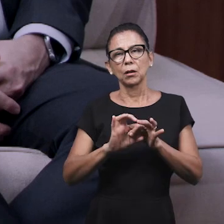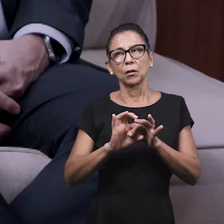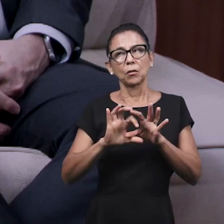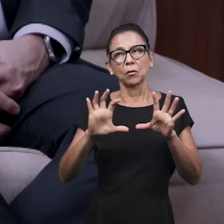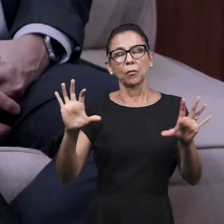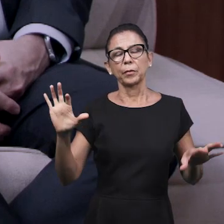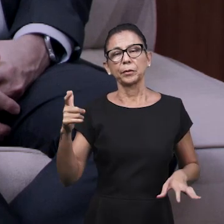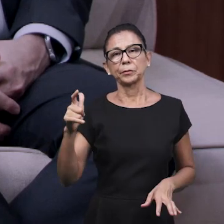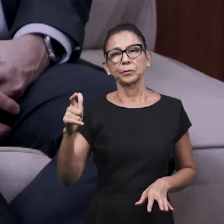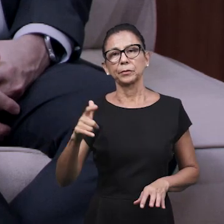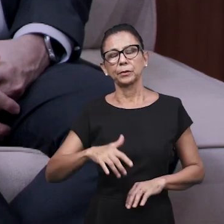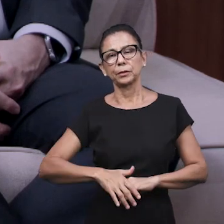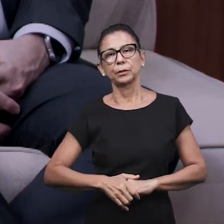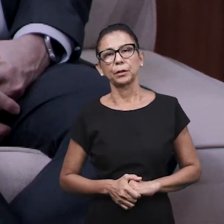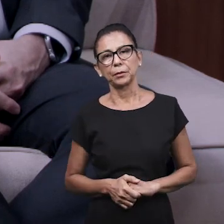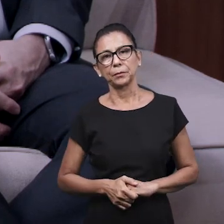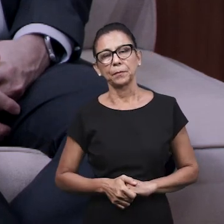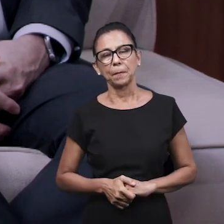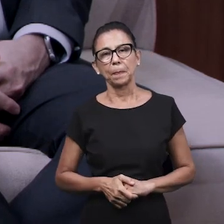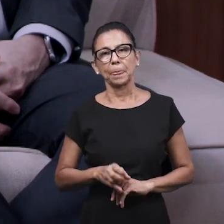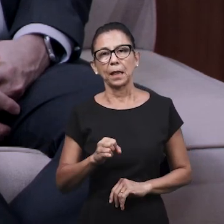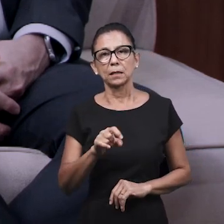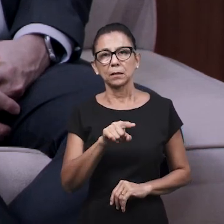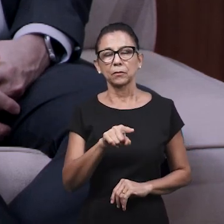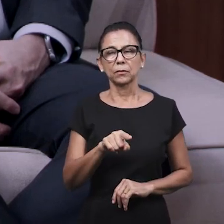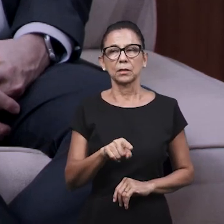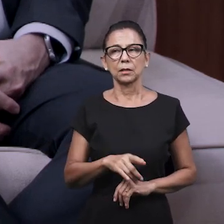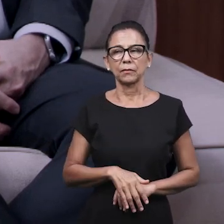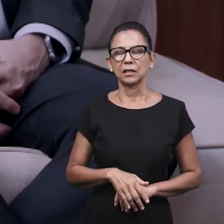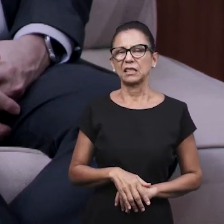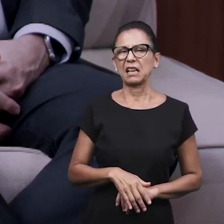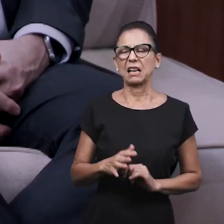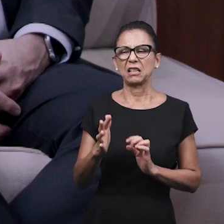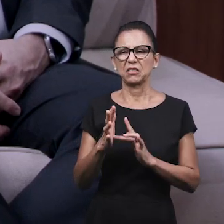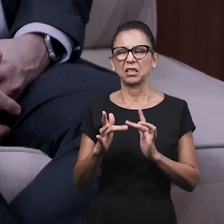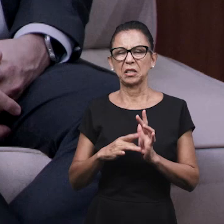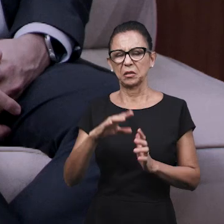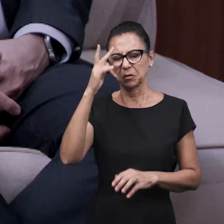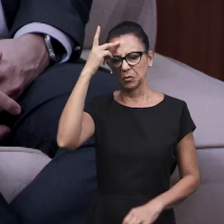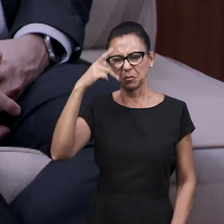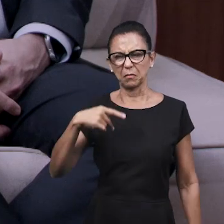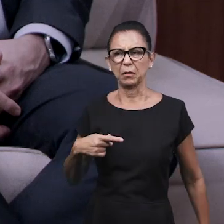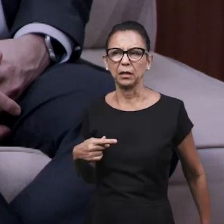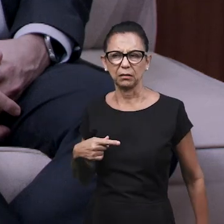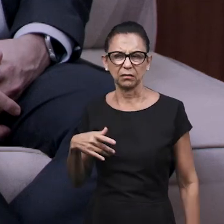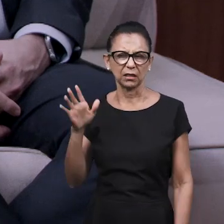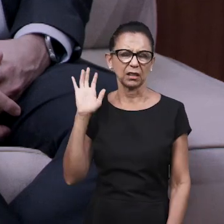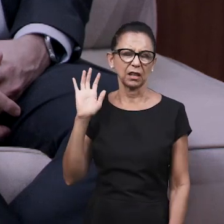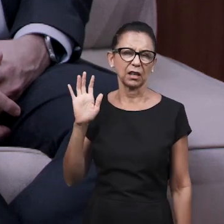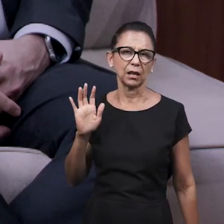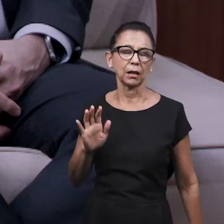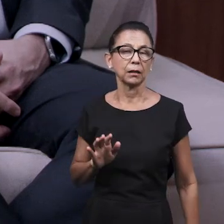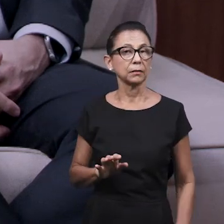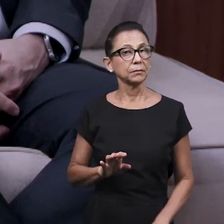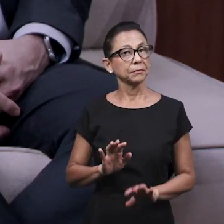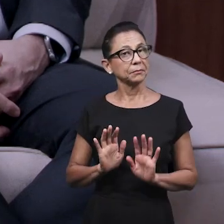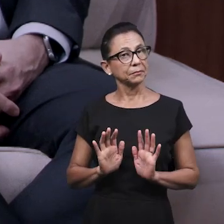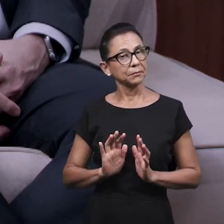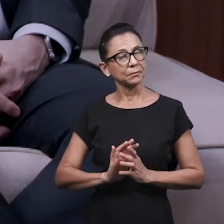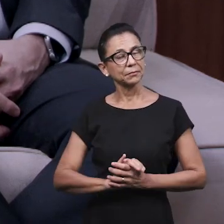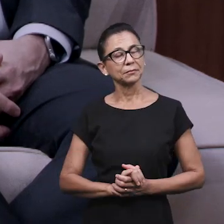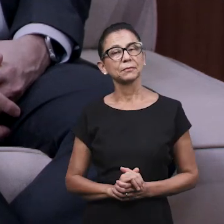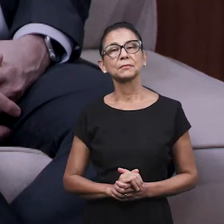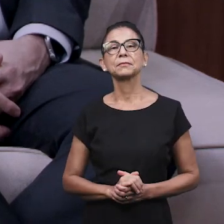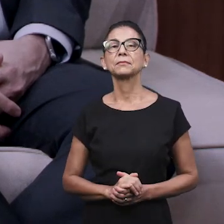d'opposition, de ne pas connaître et confesser que Jésus est venu au monde en chair, serait et est